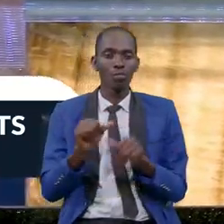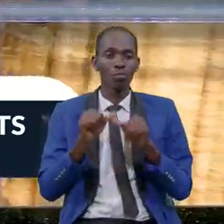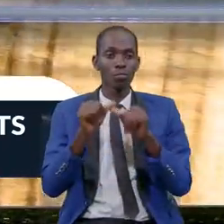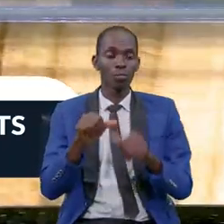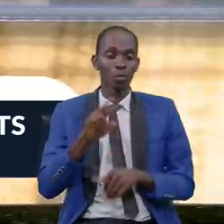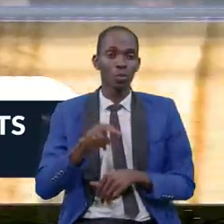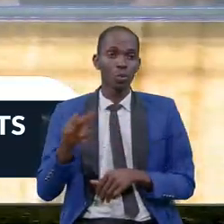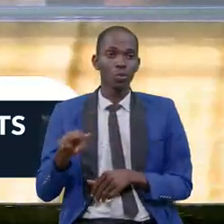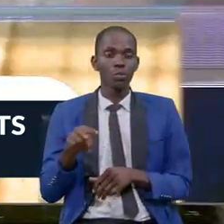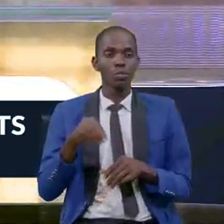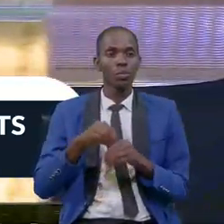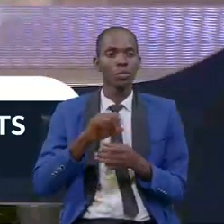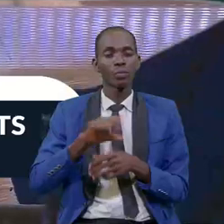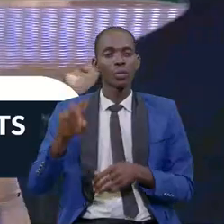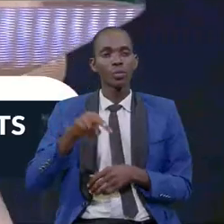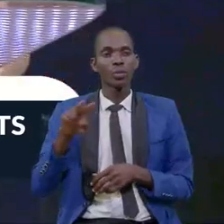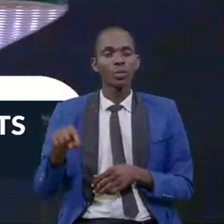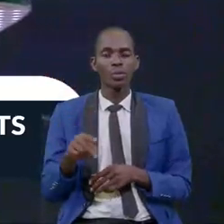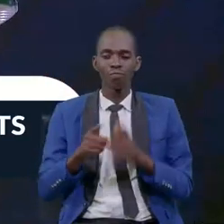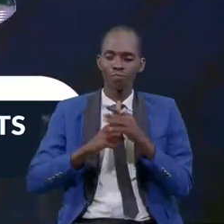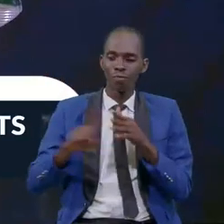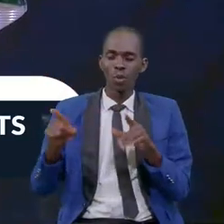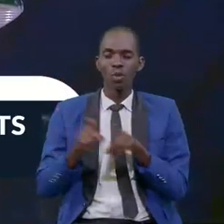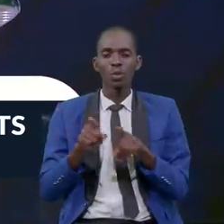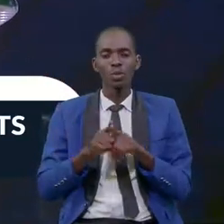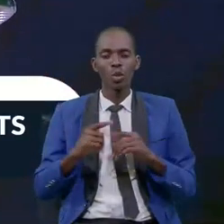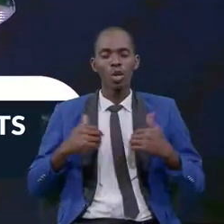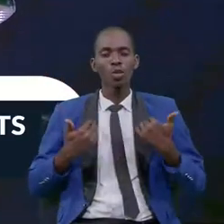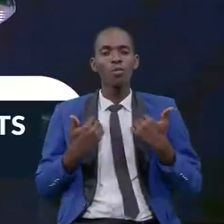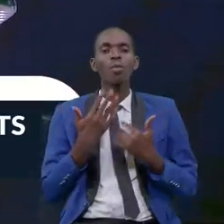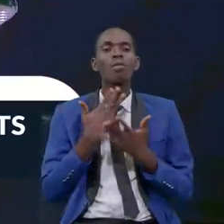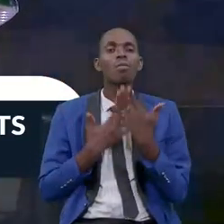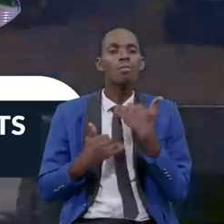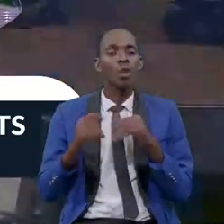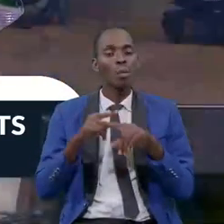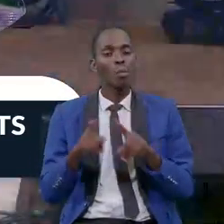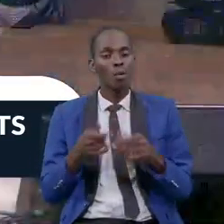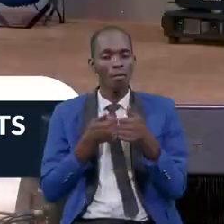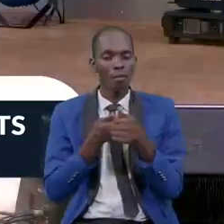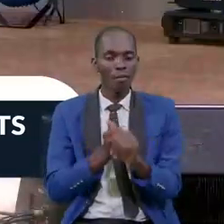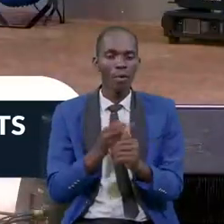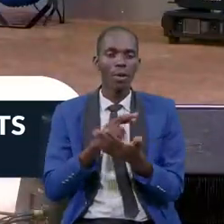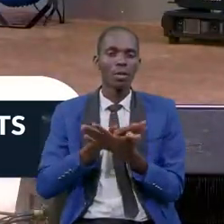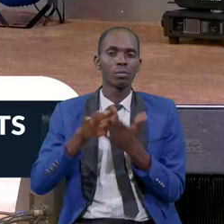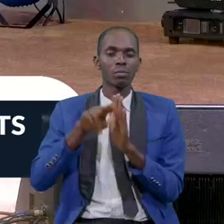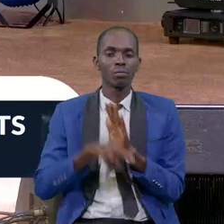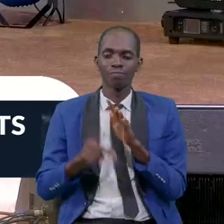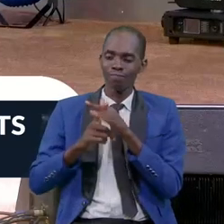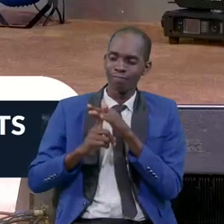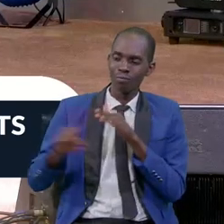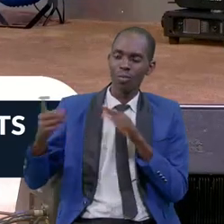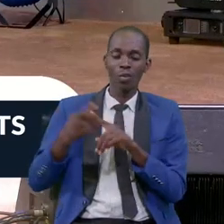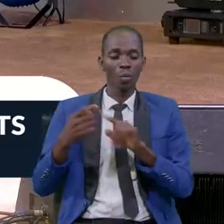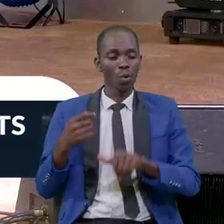verset 22 dit, « Fuis les passions de la jeunesse et recherche la justice. »